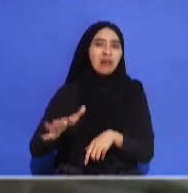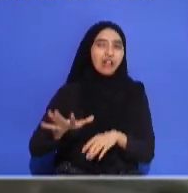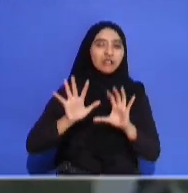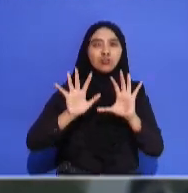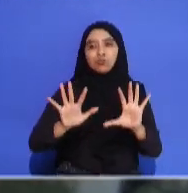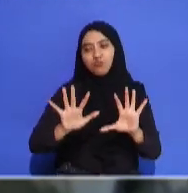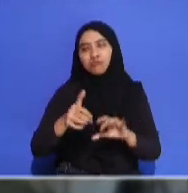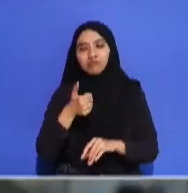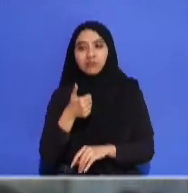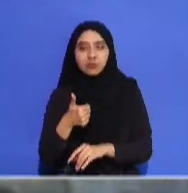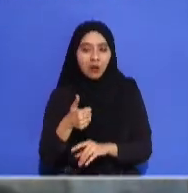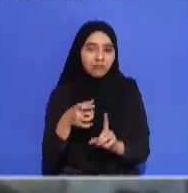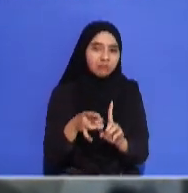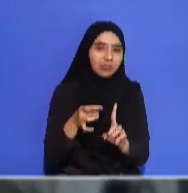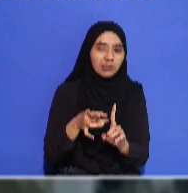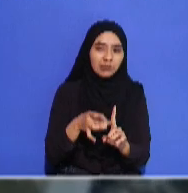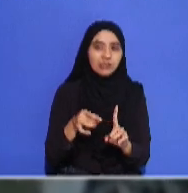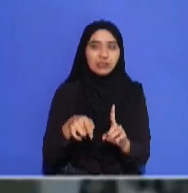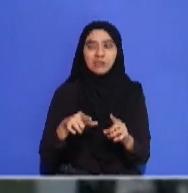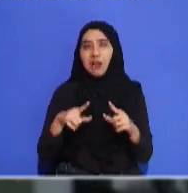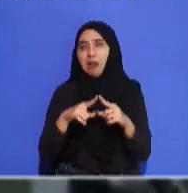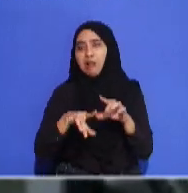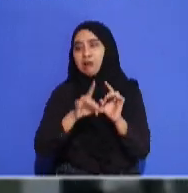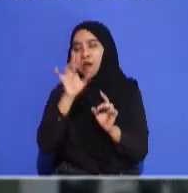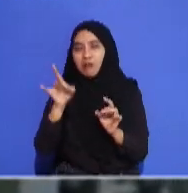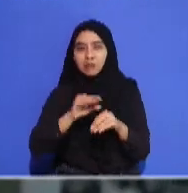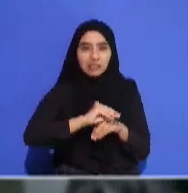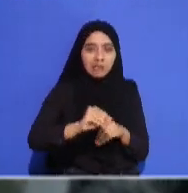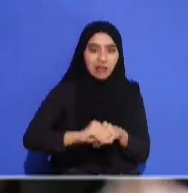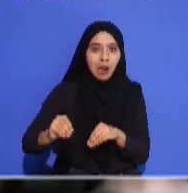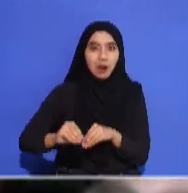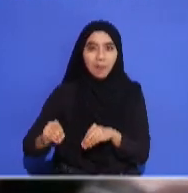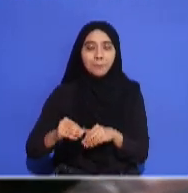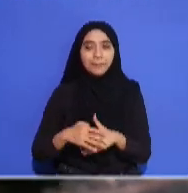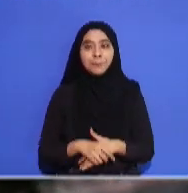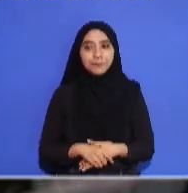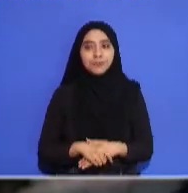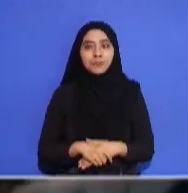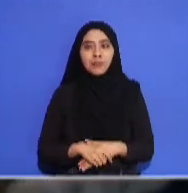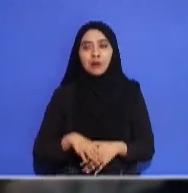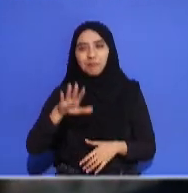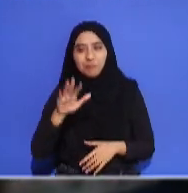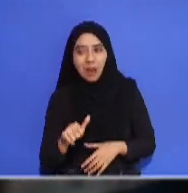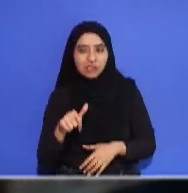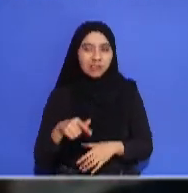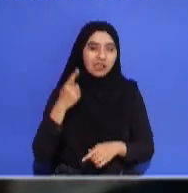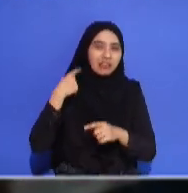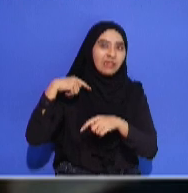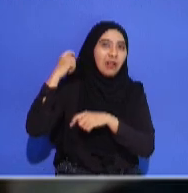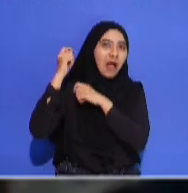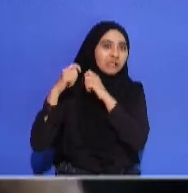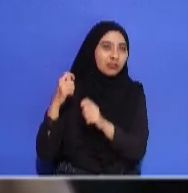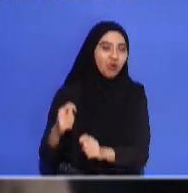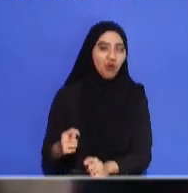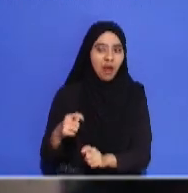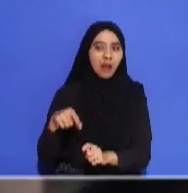kemawon. Pakaryan damel pirantos olah tetanen ingkang dipun tindakaken menika tasih kalebet tradisional lan ginakaken